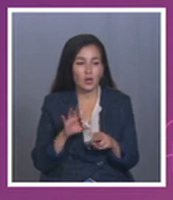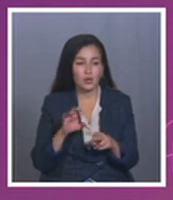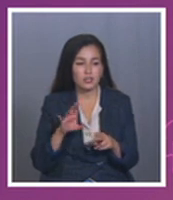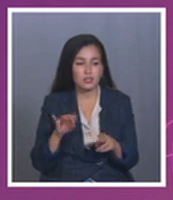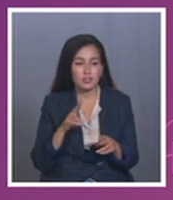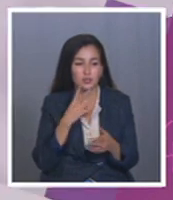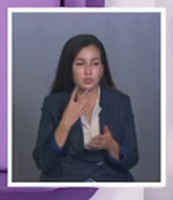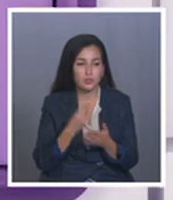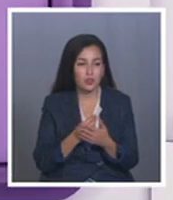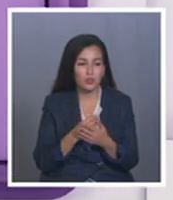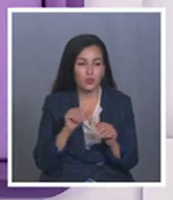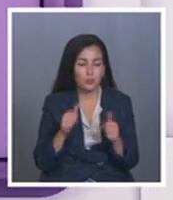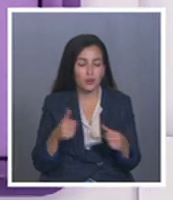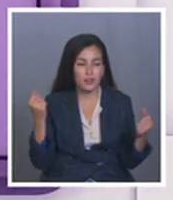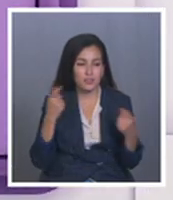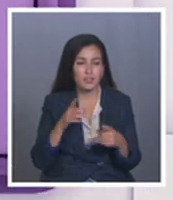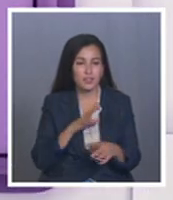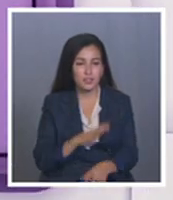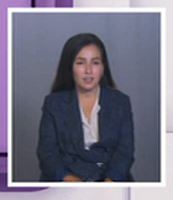формуласын анықтадық.